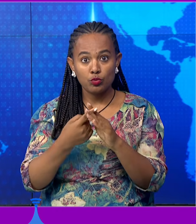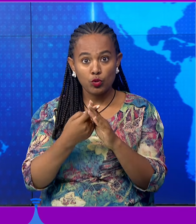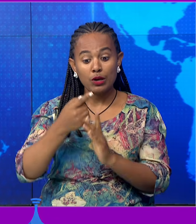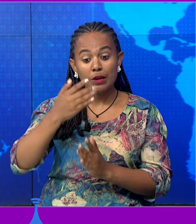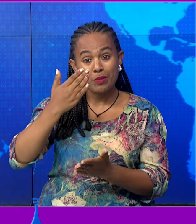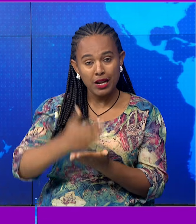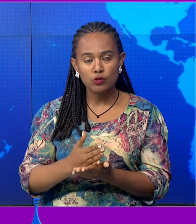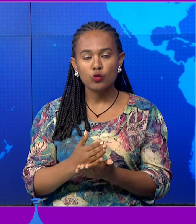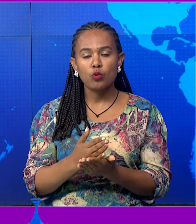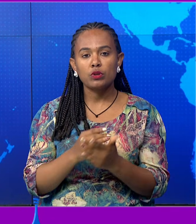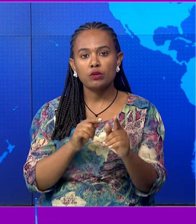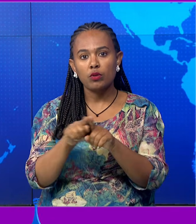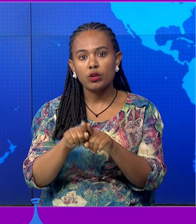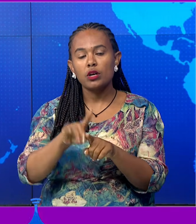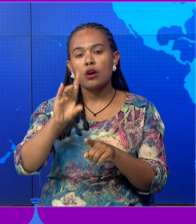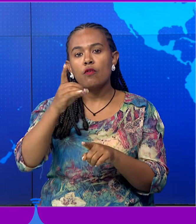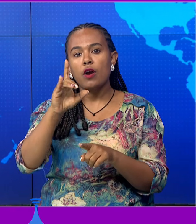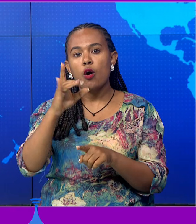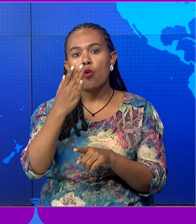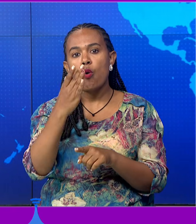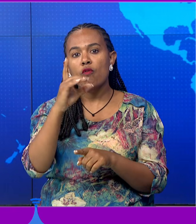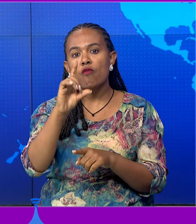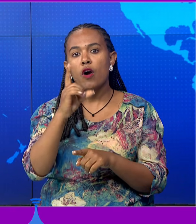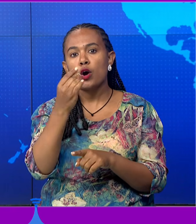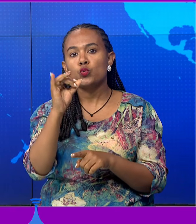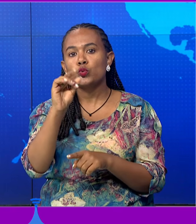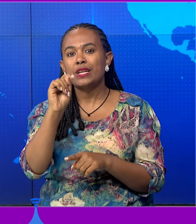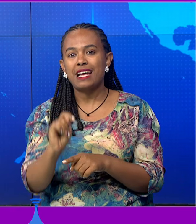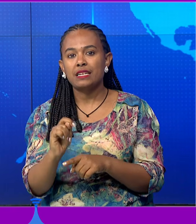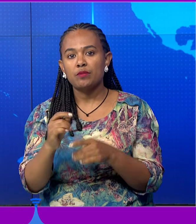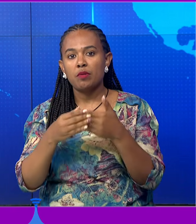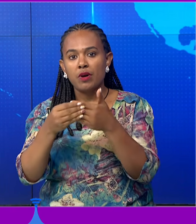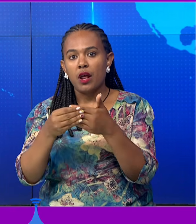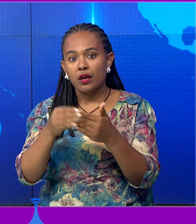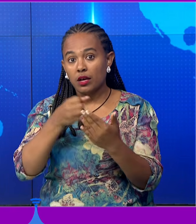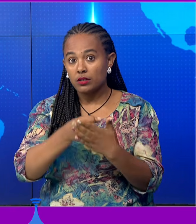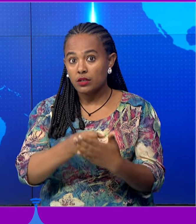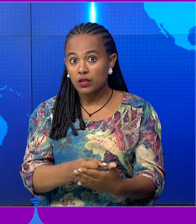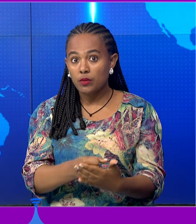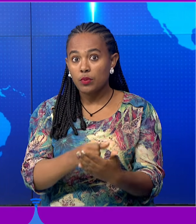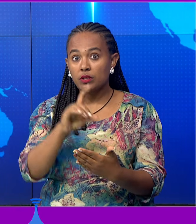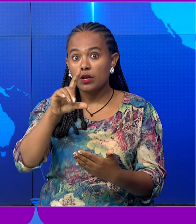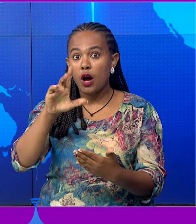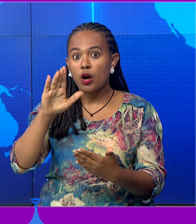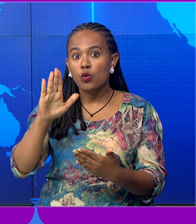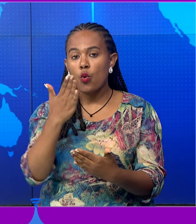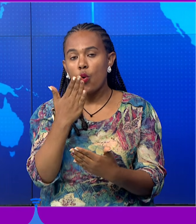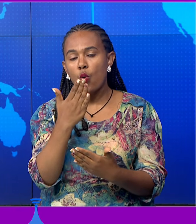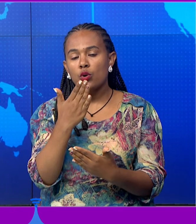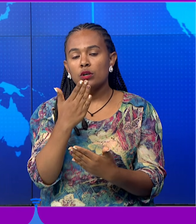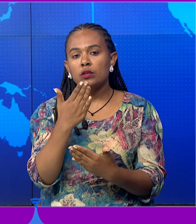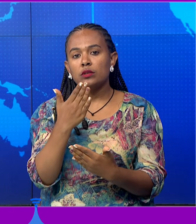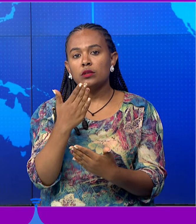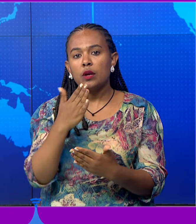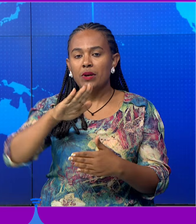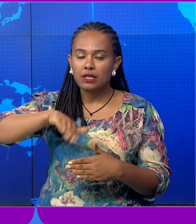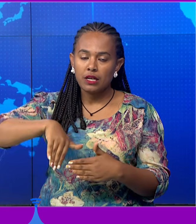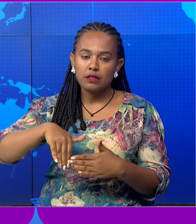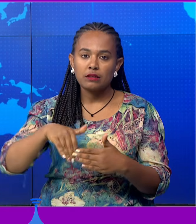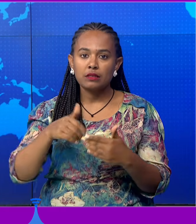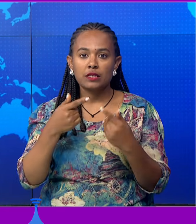ተግባብተንበት፣ የፍራንኮ ቫሉታን ክፍያ መመሪያ ያጸደቅንበት፣ የካርጎ ስካኒንግ ፊን ለማስቀረት